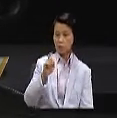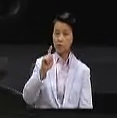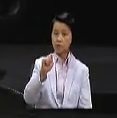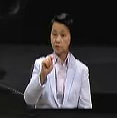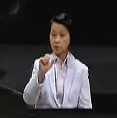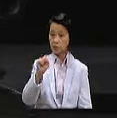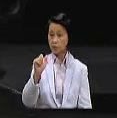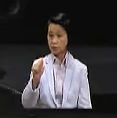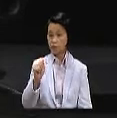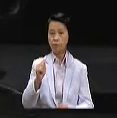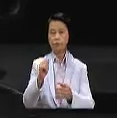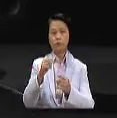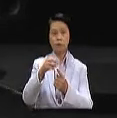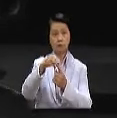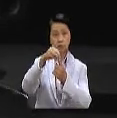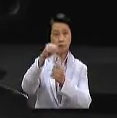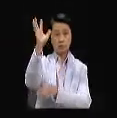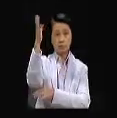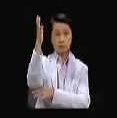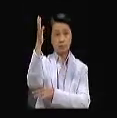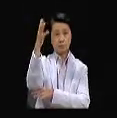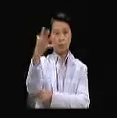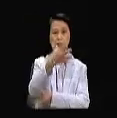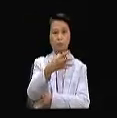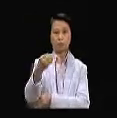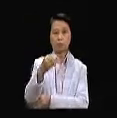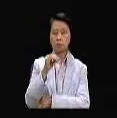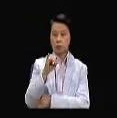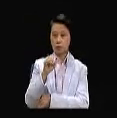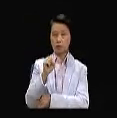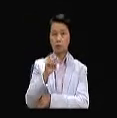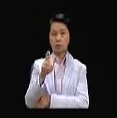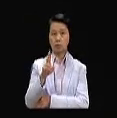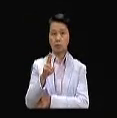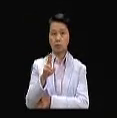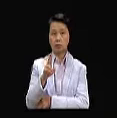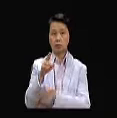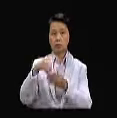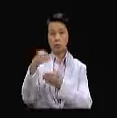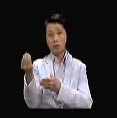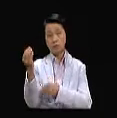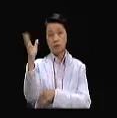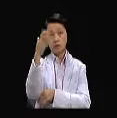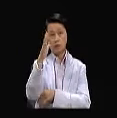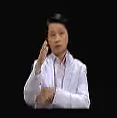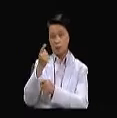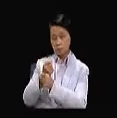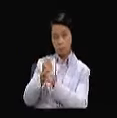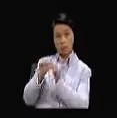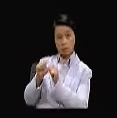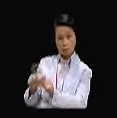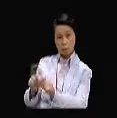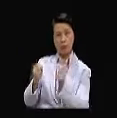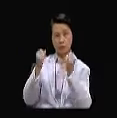terutama isu pembalakan penjemputan dan juga isu warteg luar hutan-hutan simpanke kali ini dan